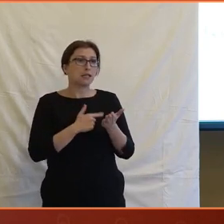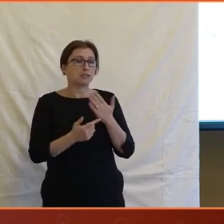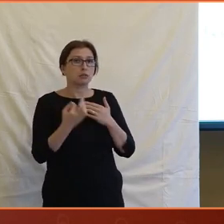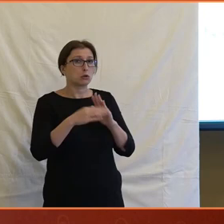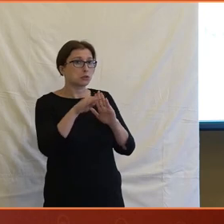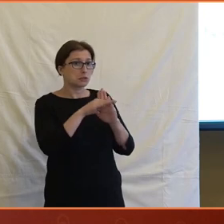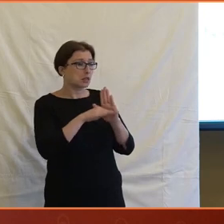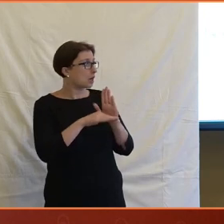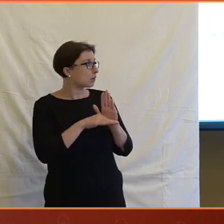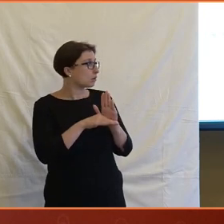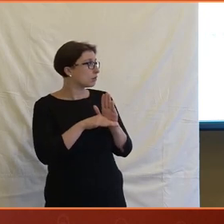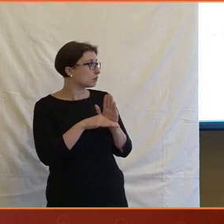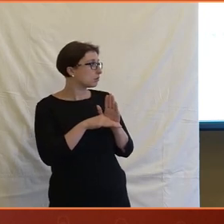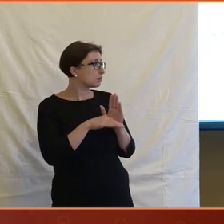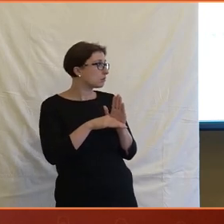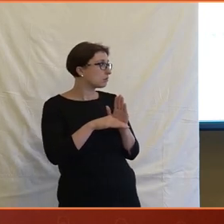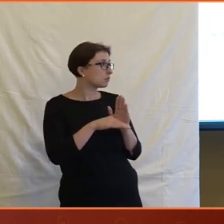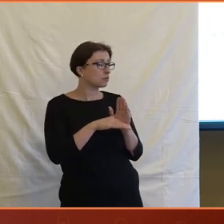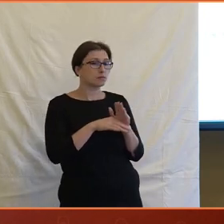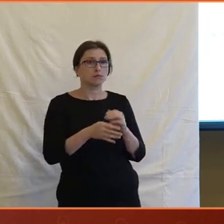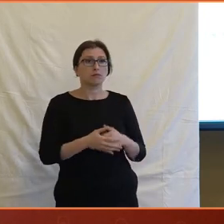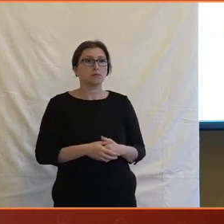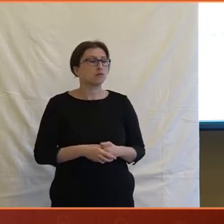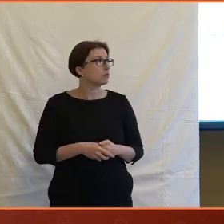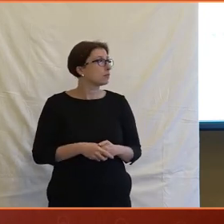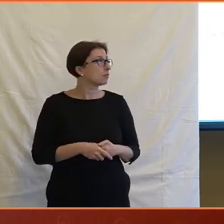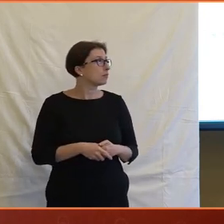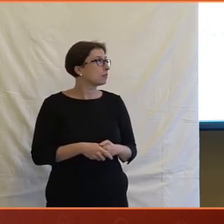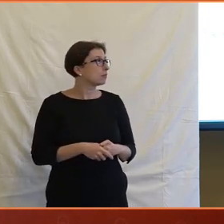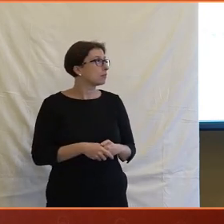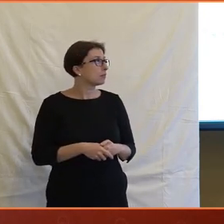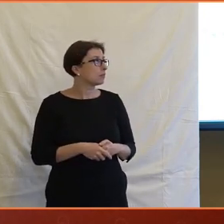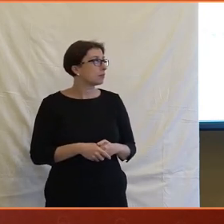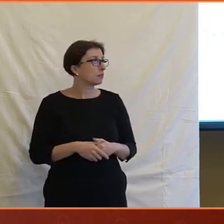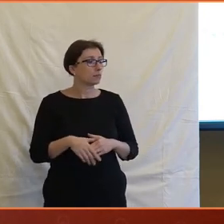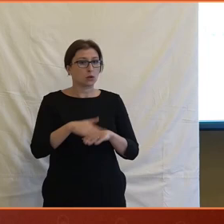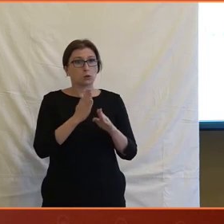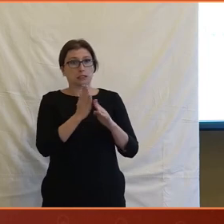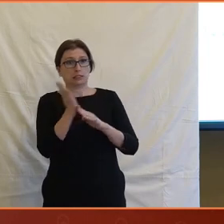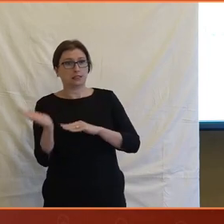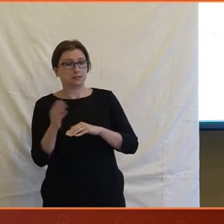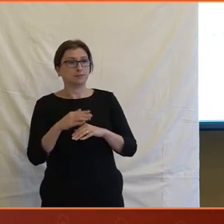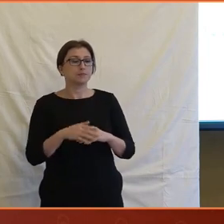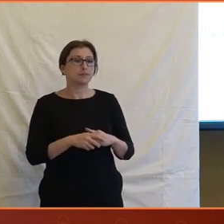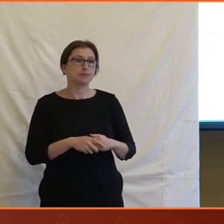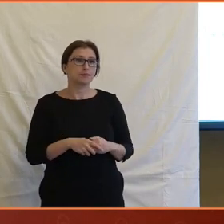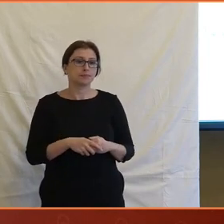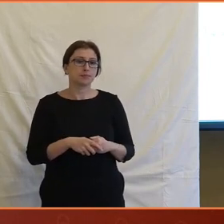o čemž tady teď budu mluvit. Jo, já už končím.